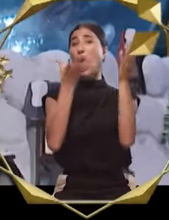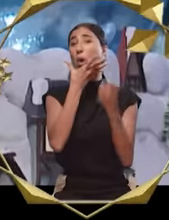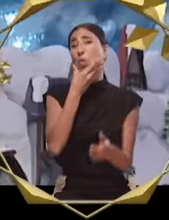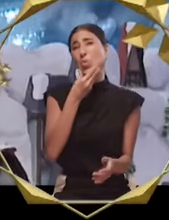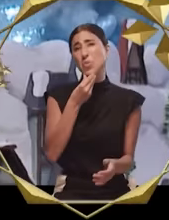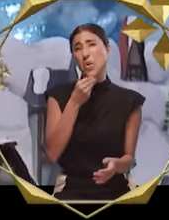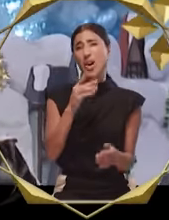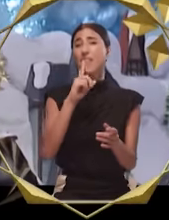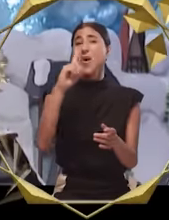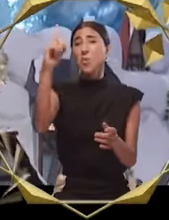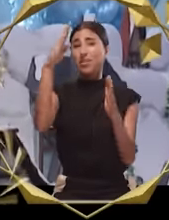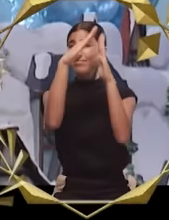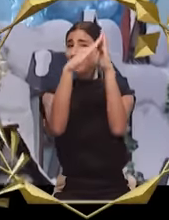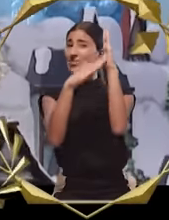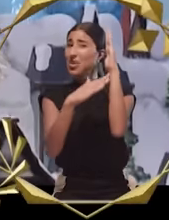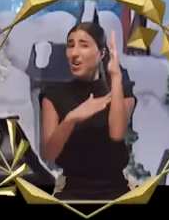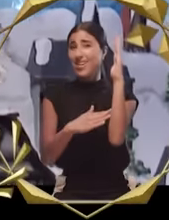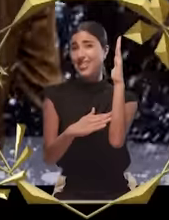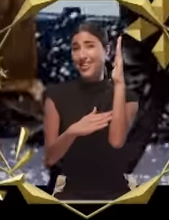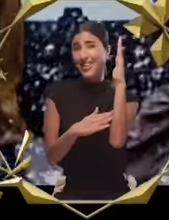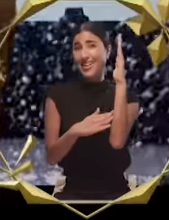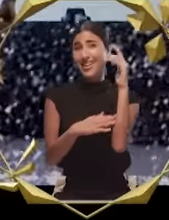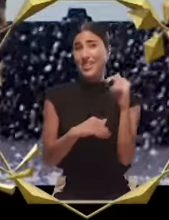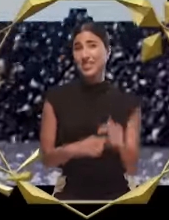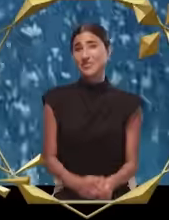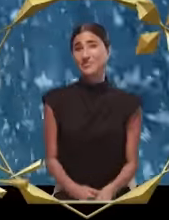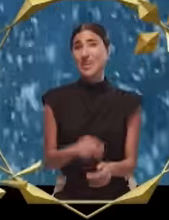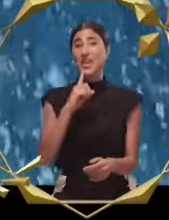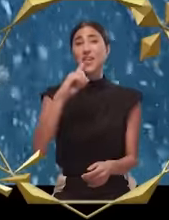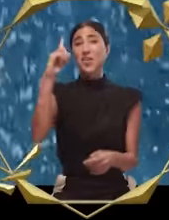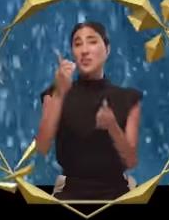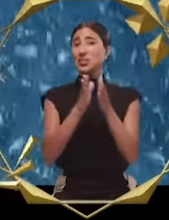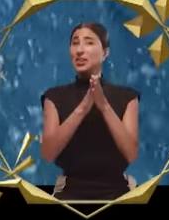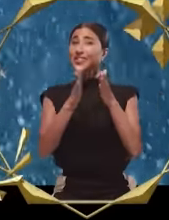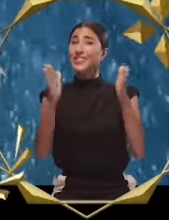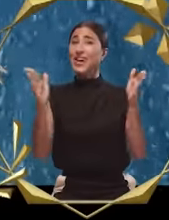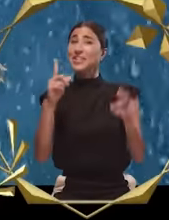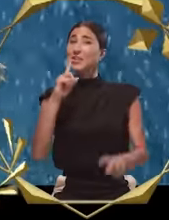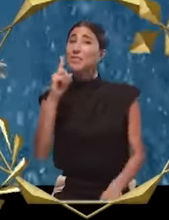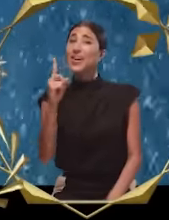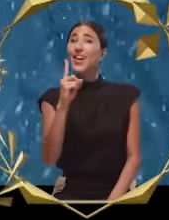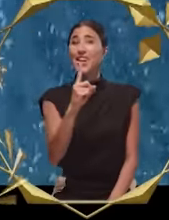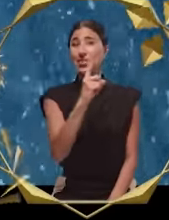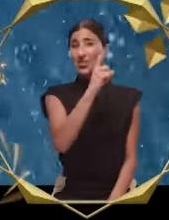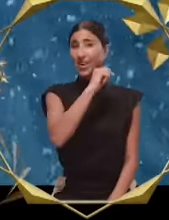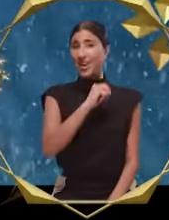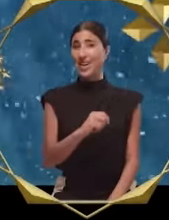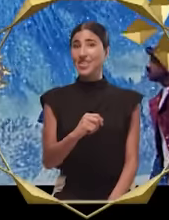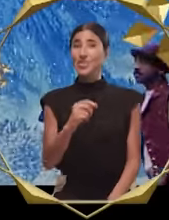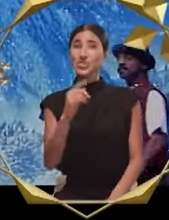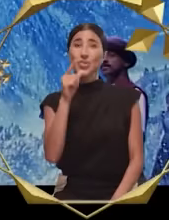شجرة حلوة لولا ظلها صغير، لولا وما أدراك ما